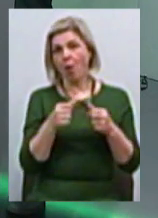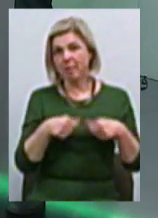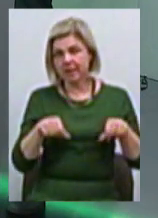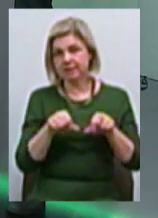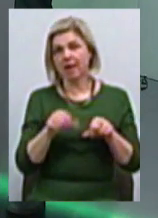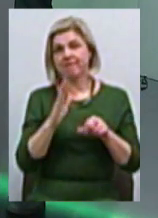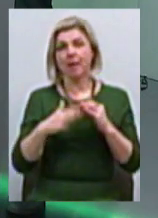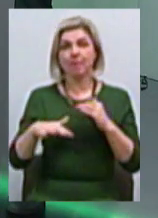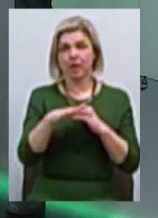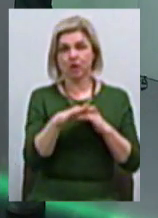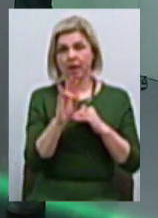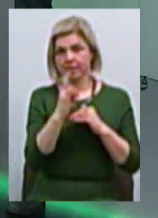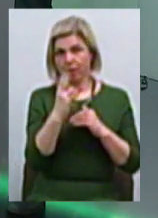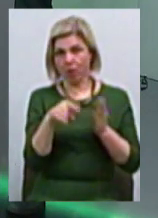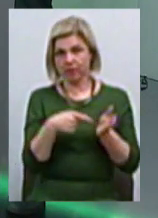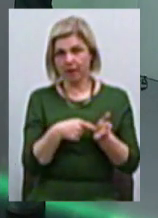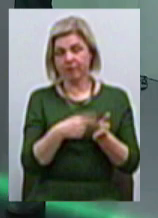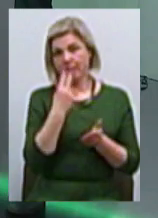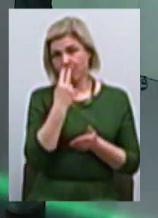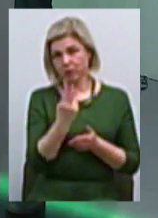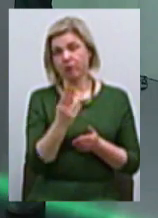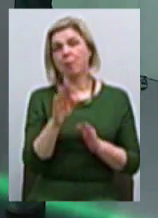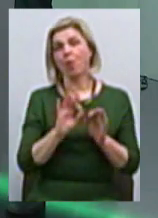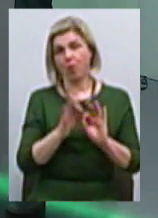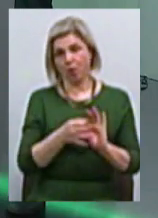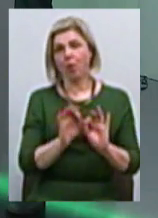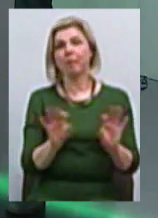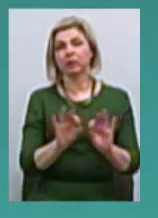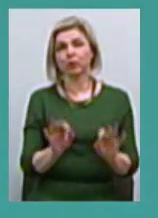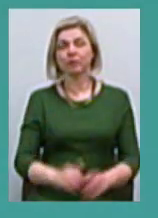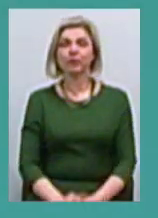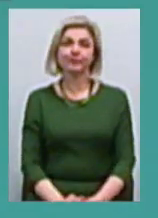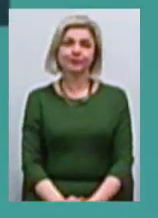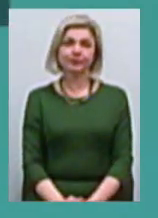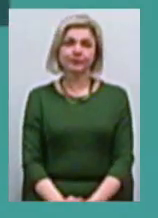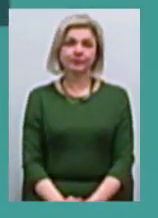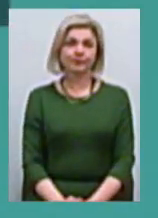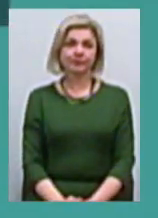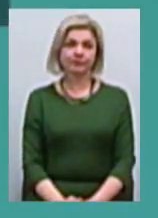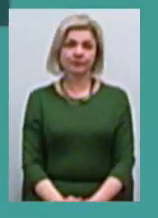межах Миколаєва. Подивимось і прокоментуємо, будь ласка.